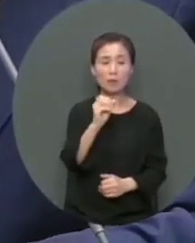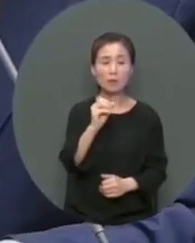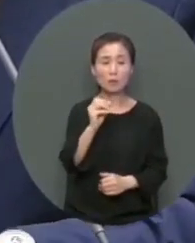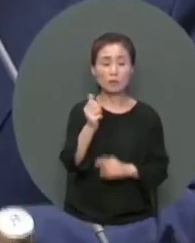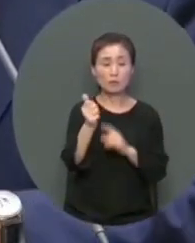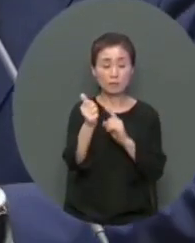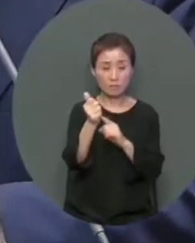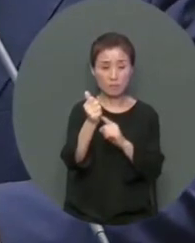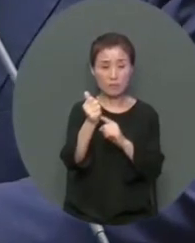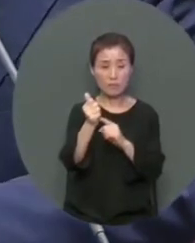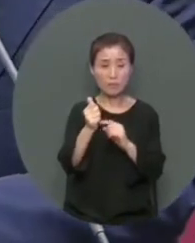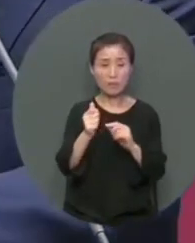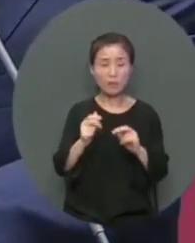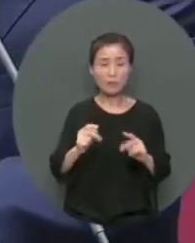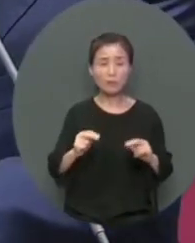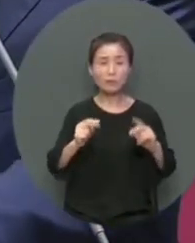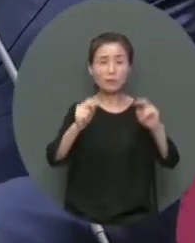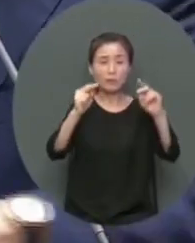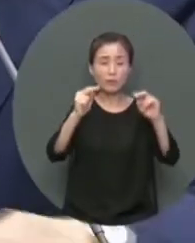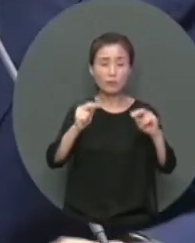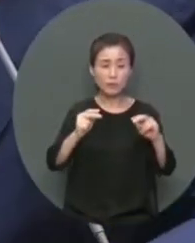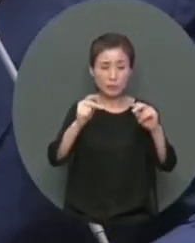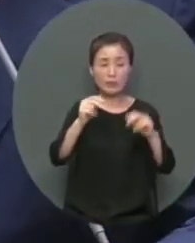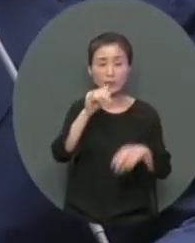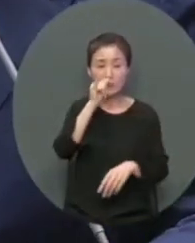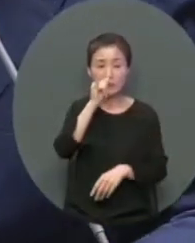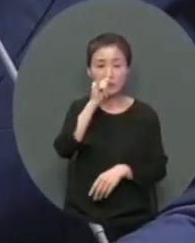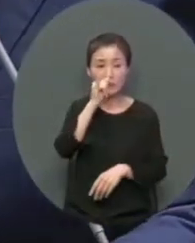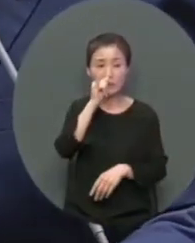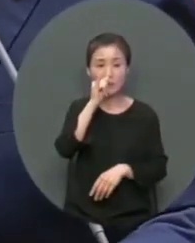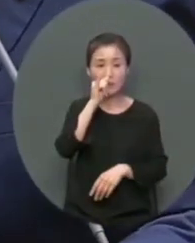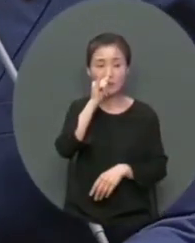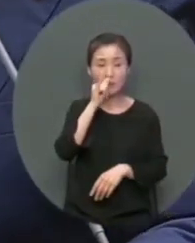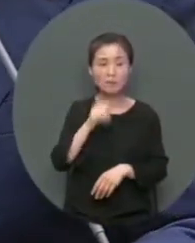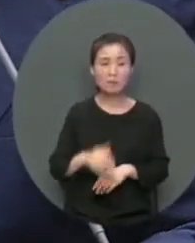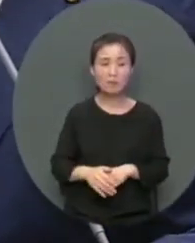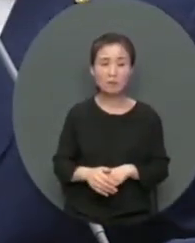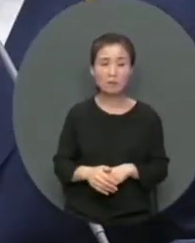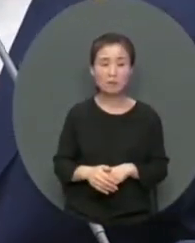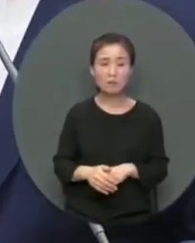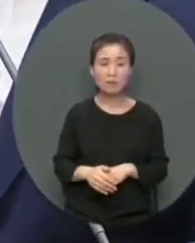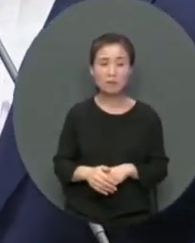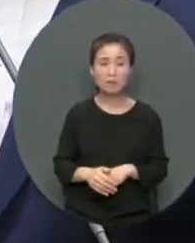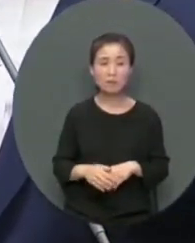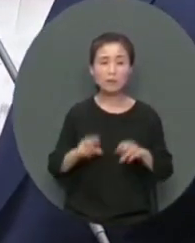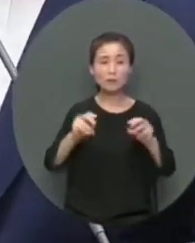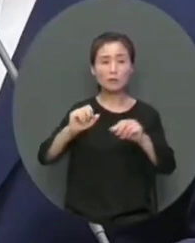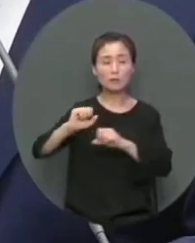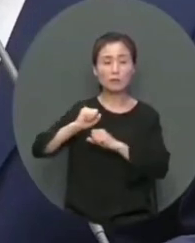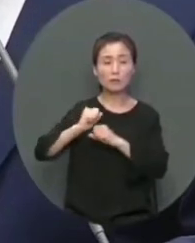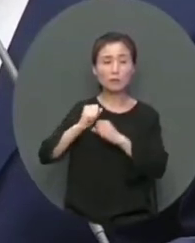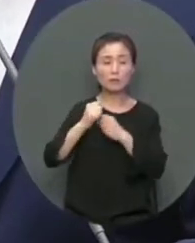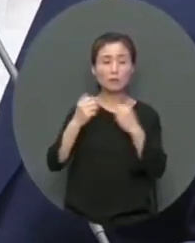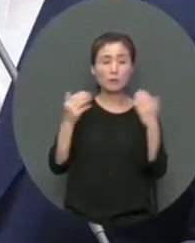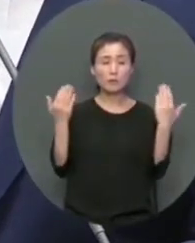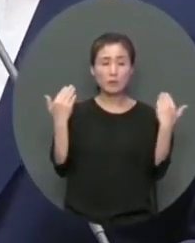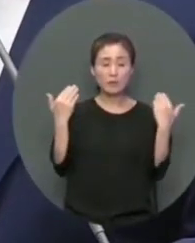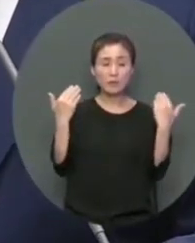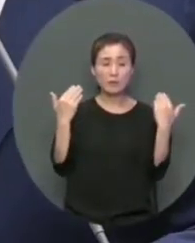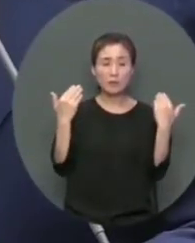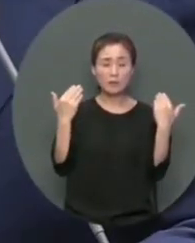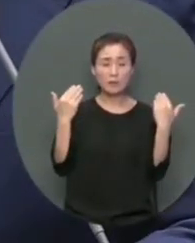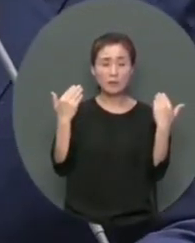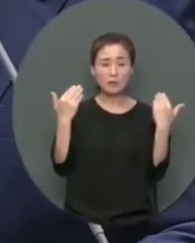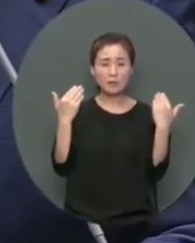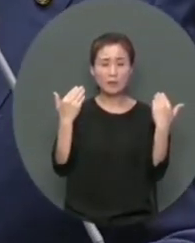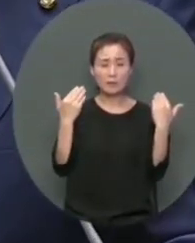여러 가지 논쟁이 되는 그러한 요소들이 그 육사의 정체성이라는 차원에서 거기에